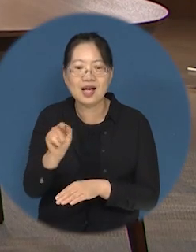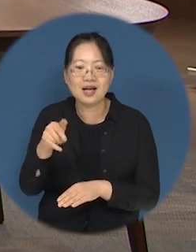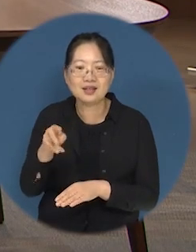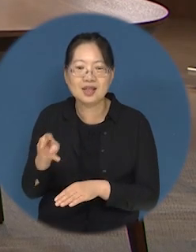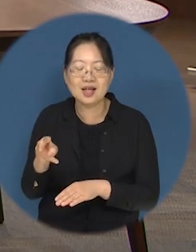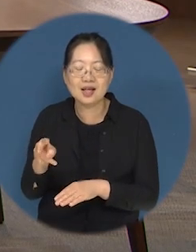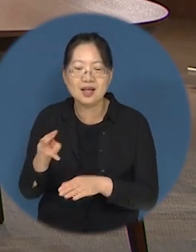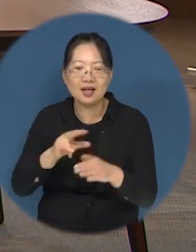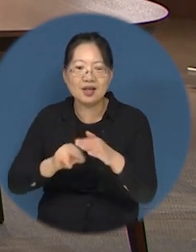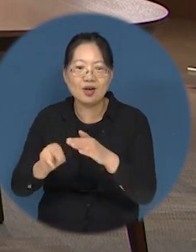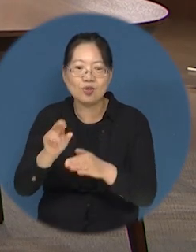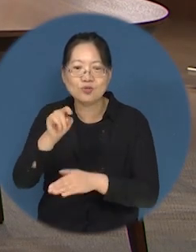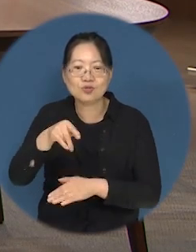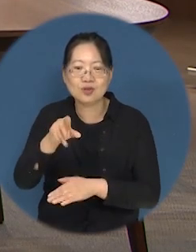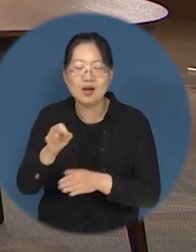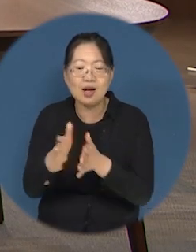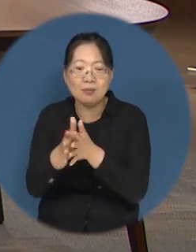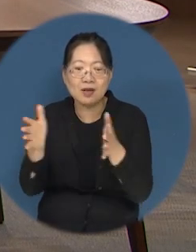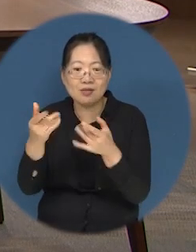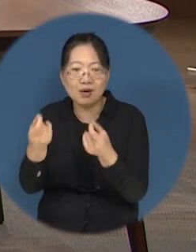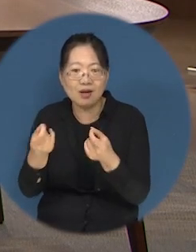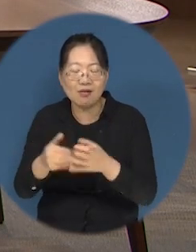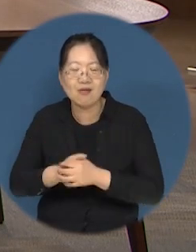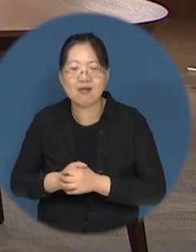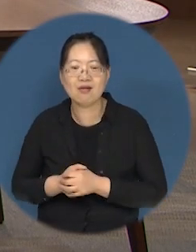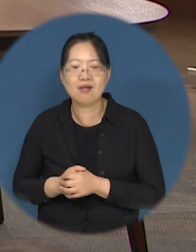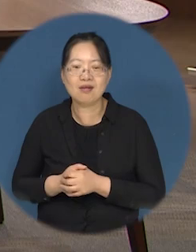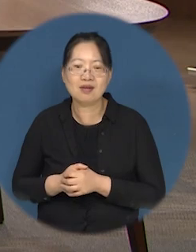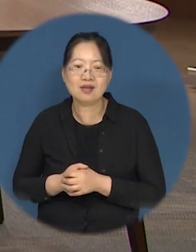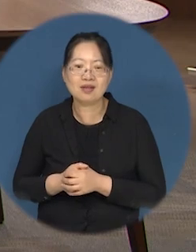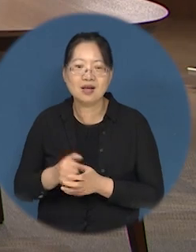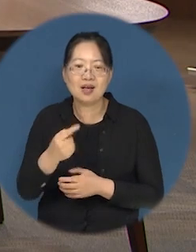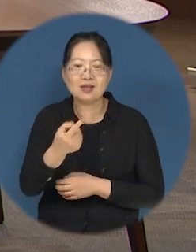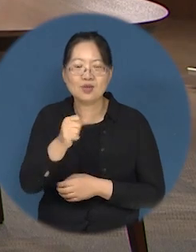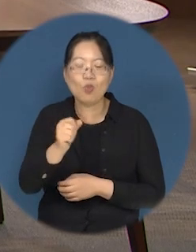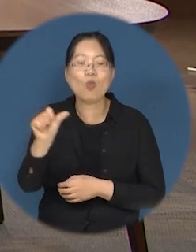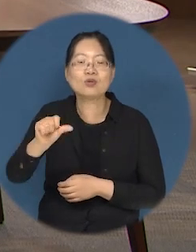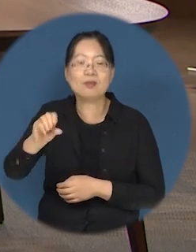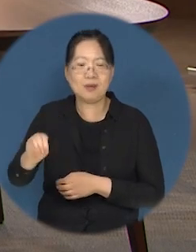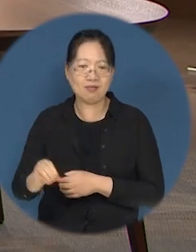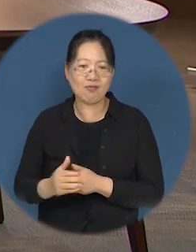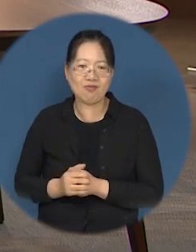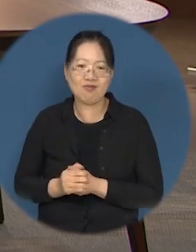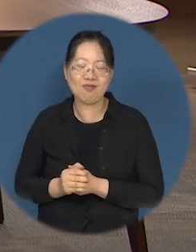그 우성 아파트였던 것 같은데 그게 1억 5천이더라고요.